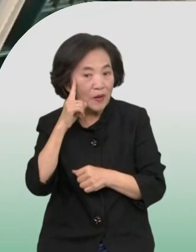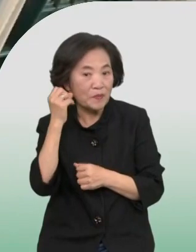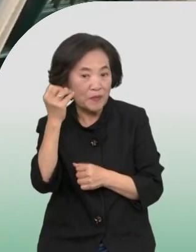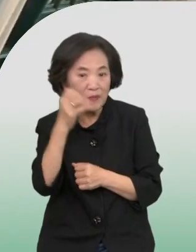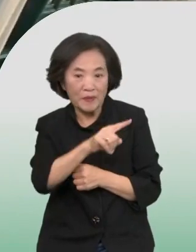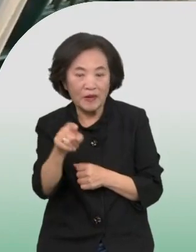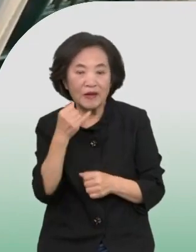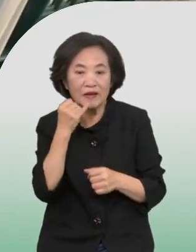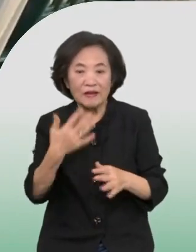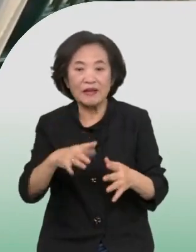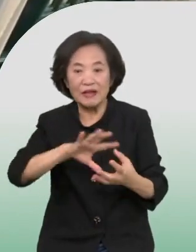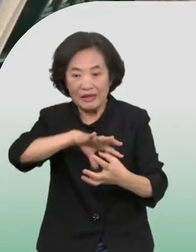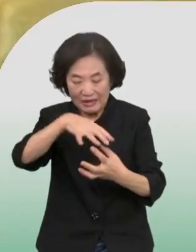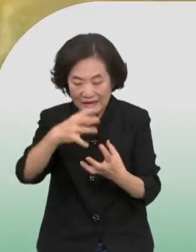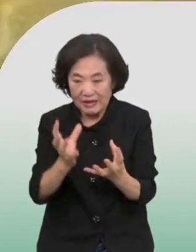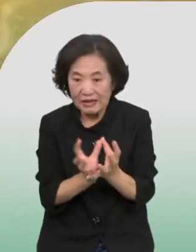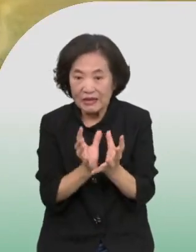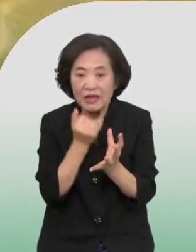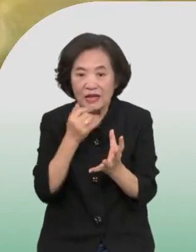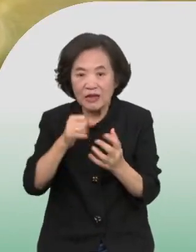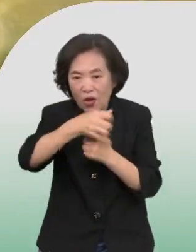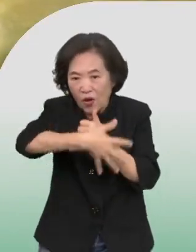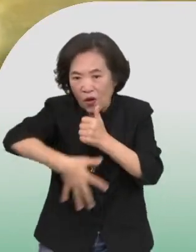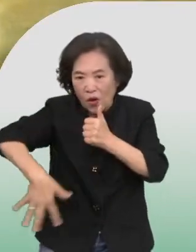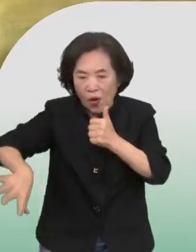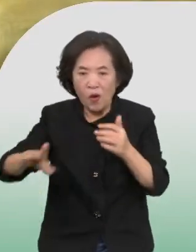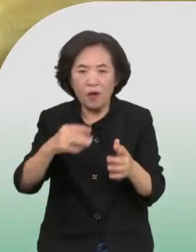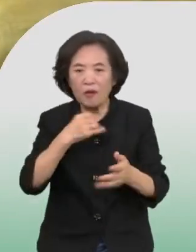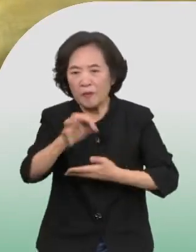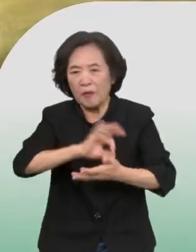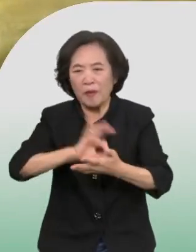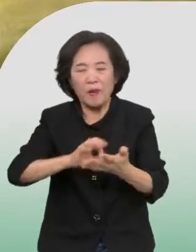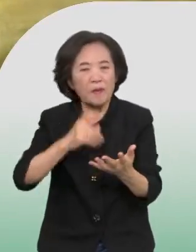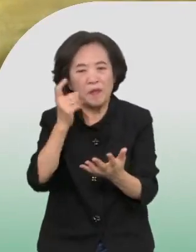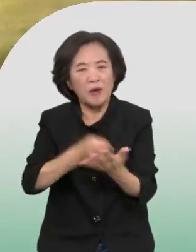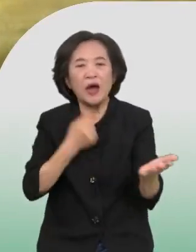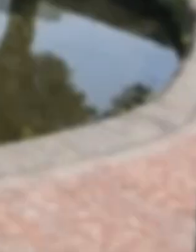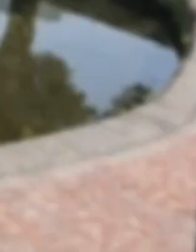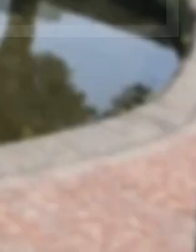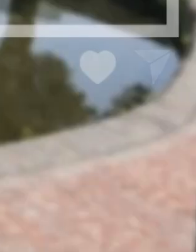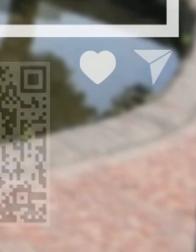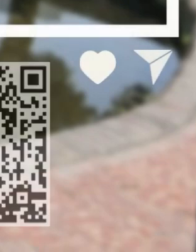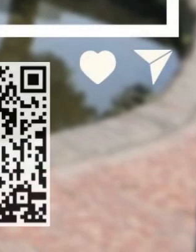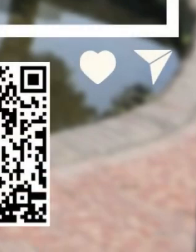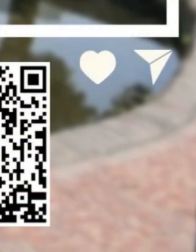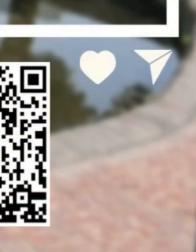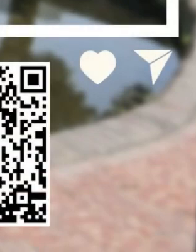完整的云担油产业链。下个新闻，翁小琪发言报道。